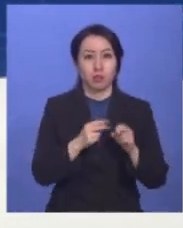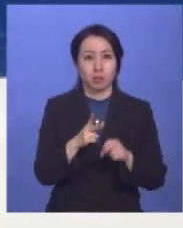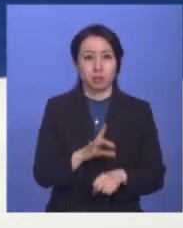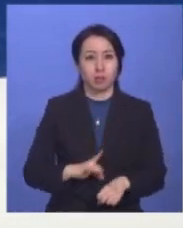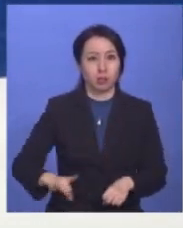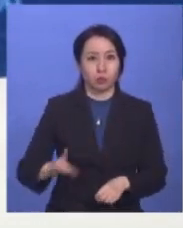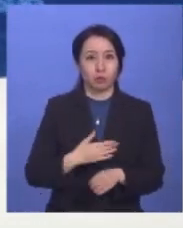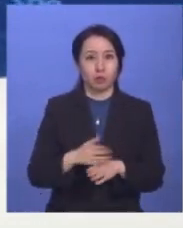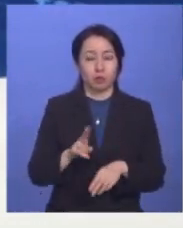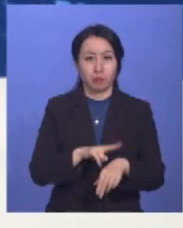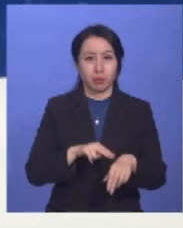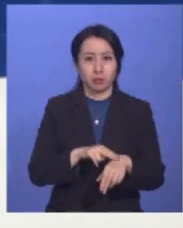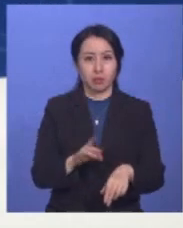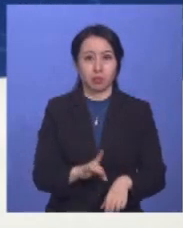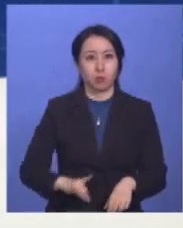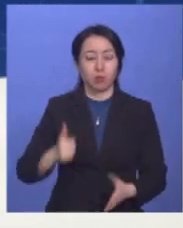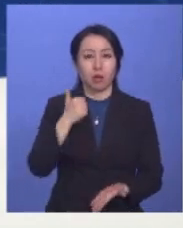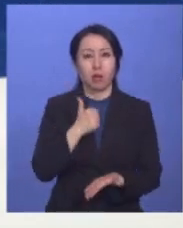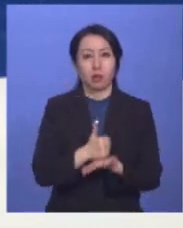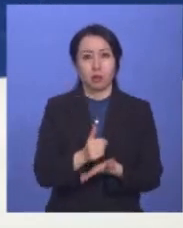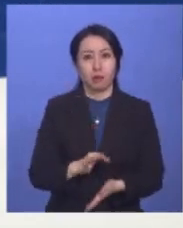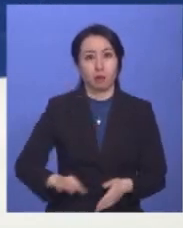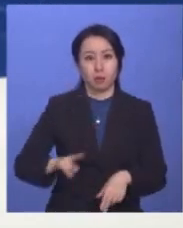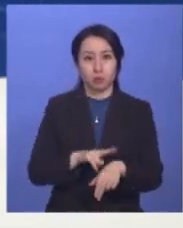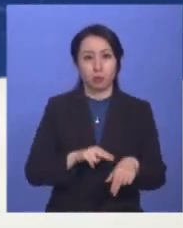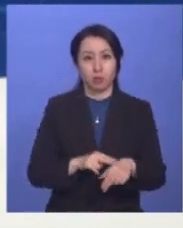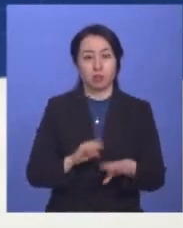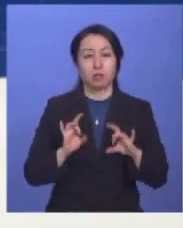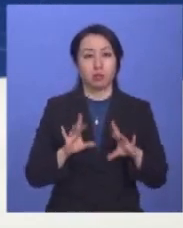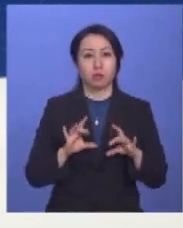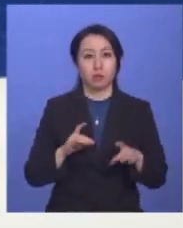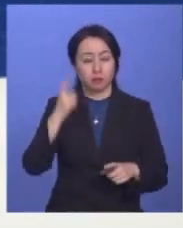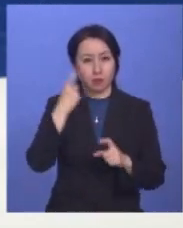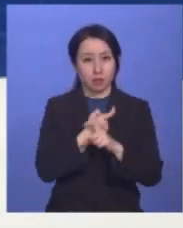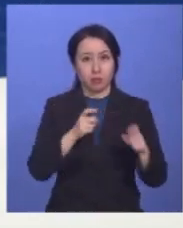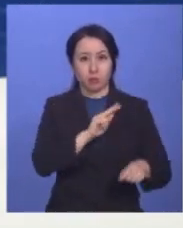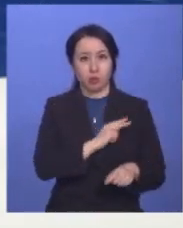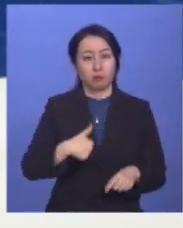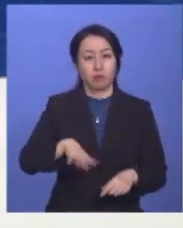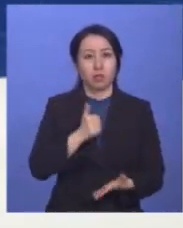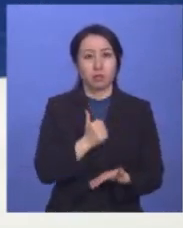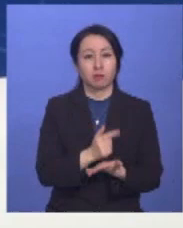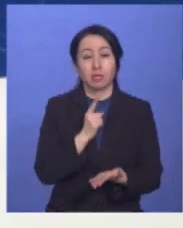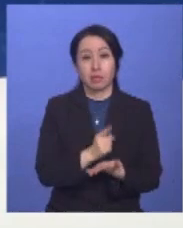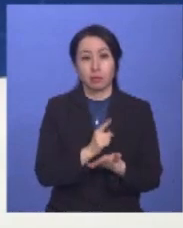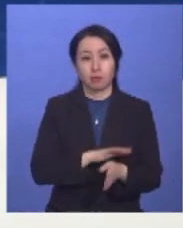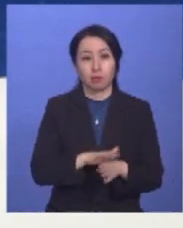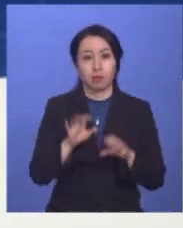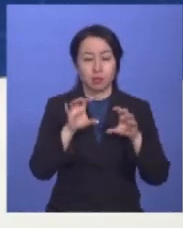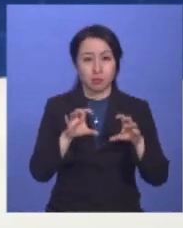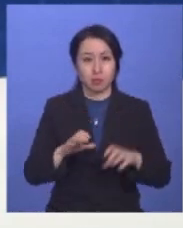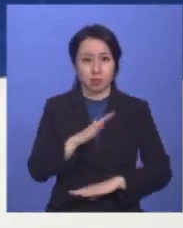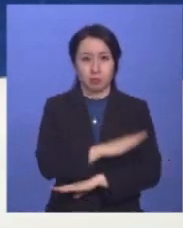всех 13 районных отделов полиции региона. Глава областной полиции довел до сведения сотрудников все основные